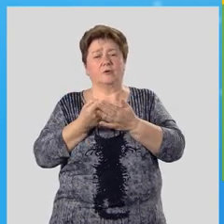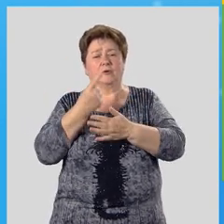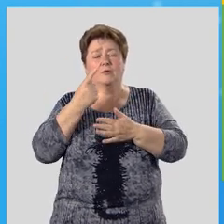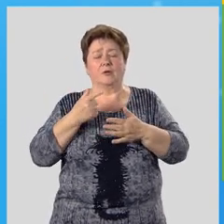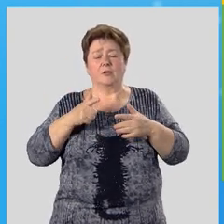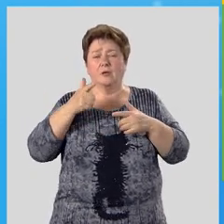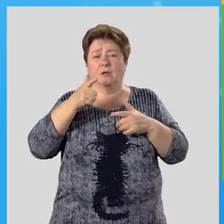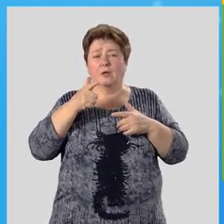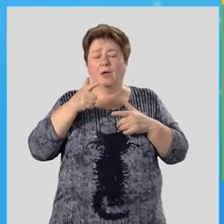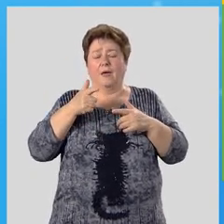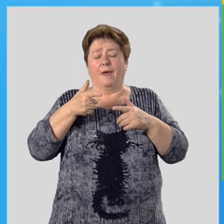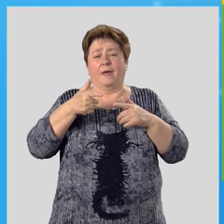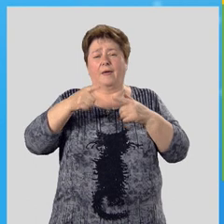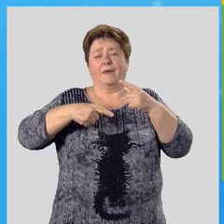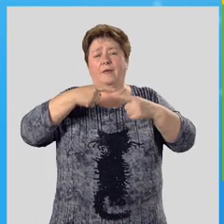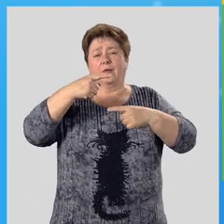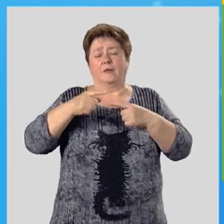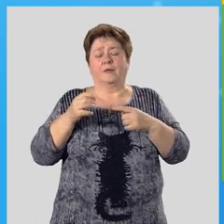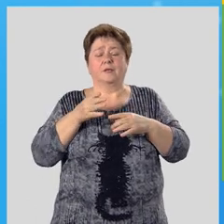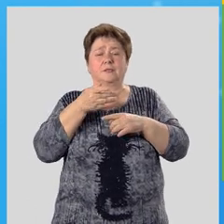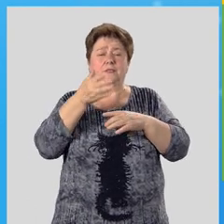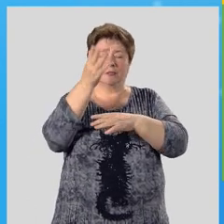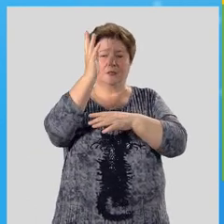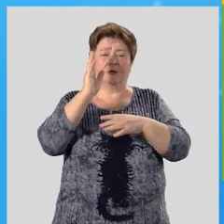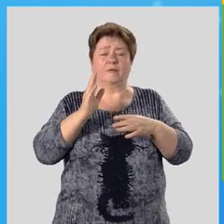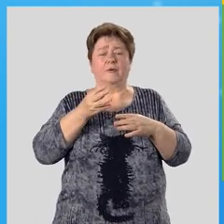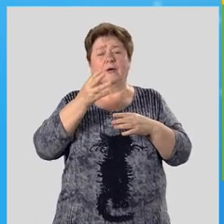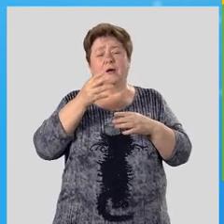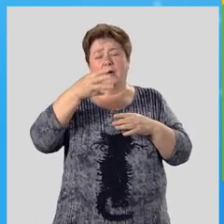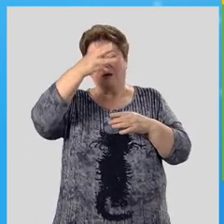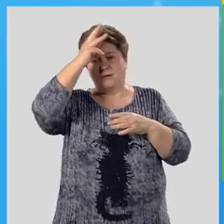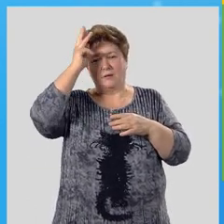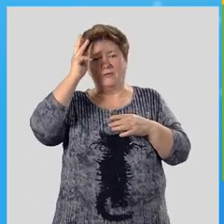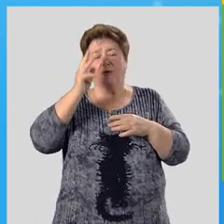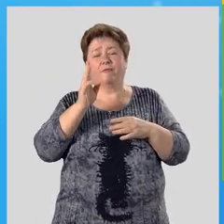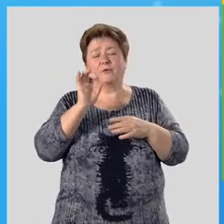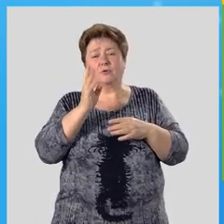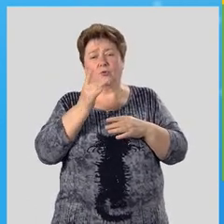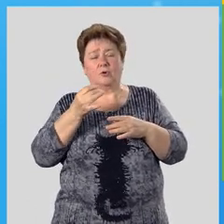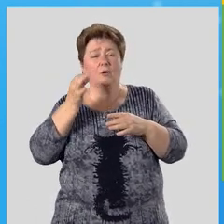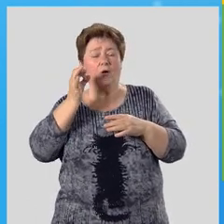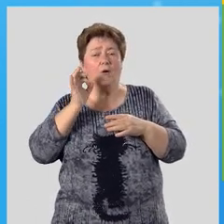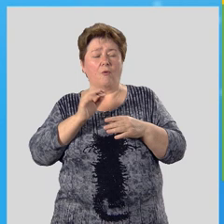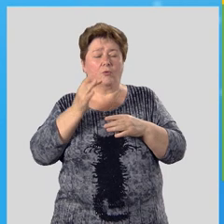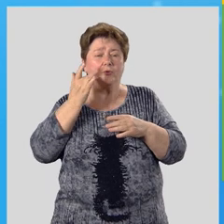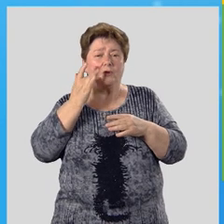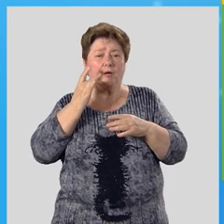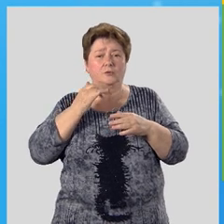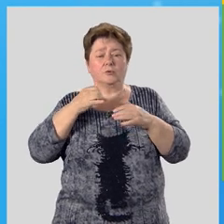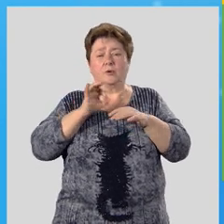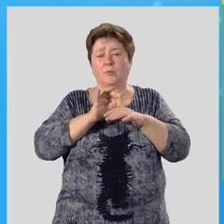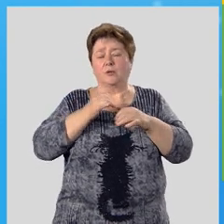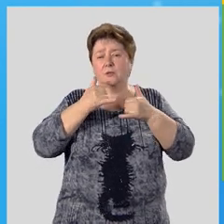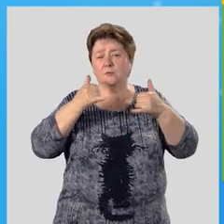является генеалогическое древо королевы Виктории из Англии, от которой эта болезнь распространилась